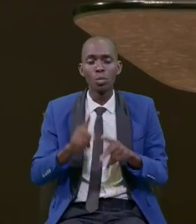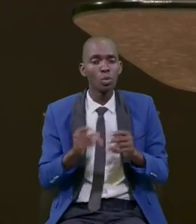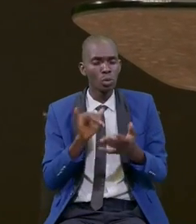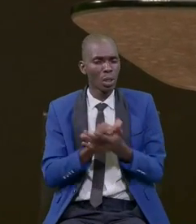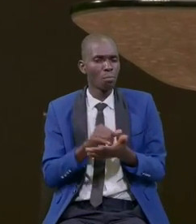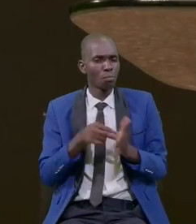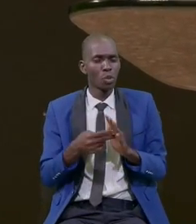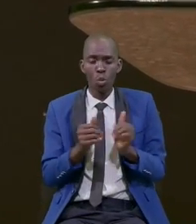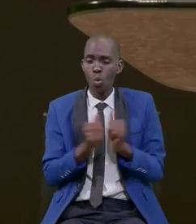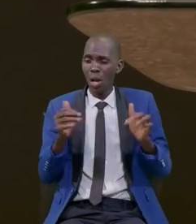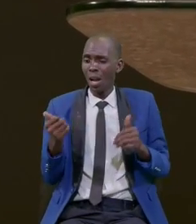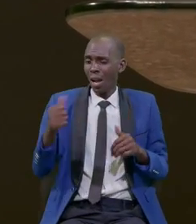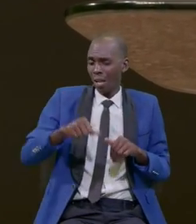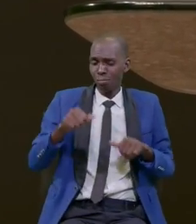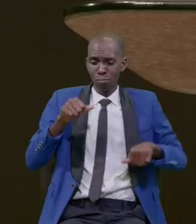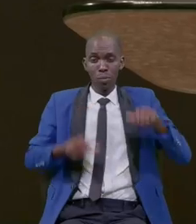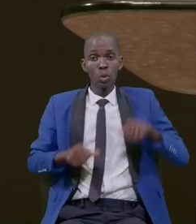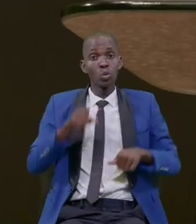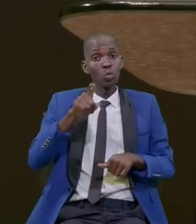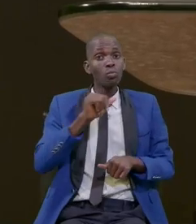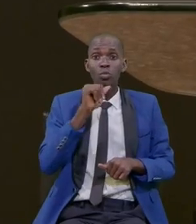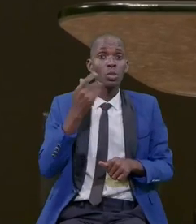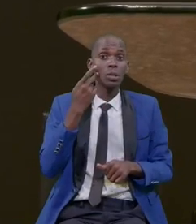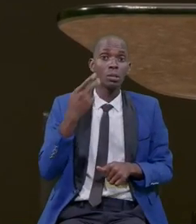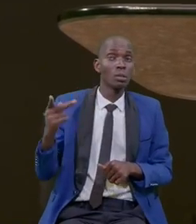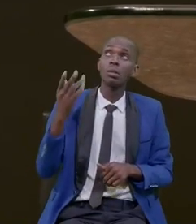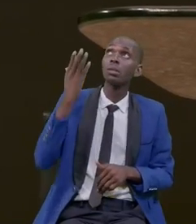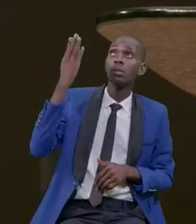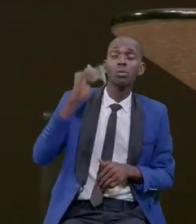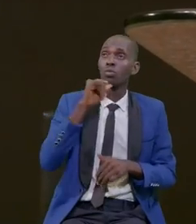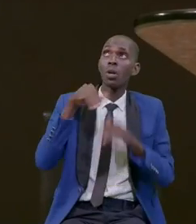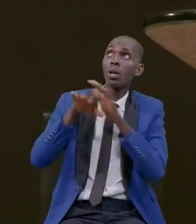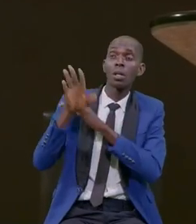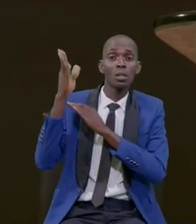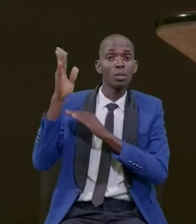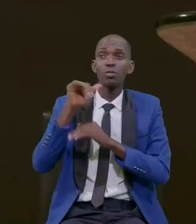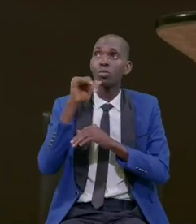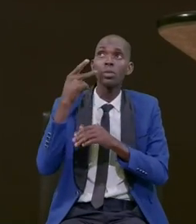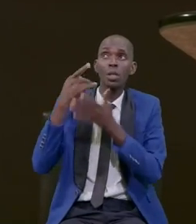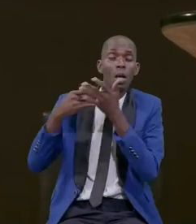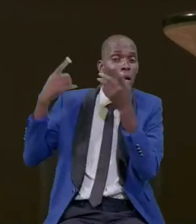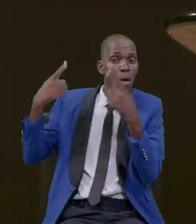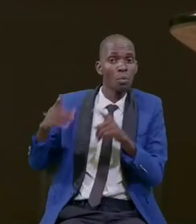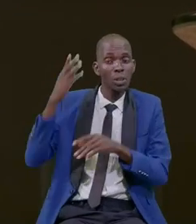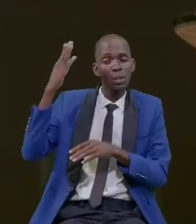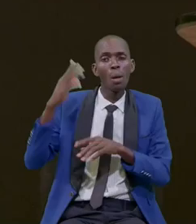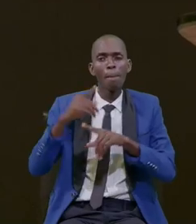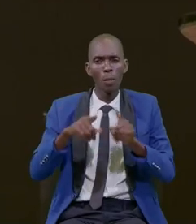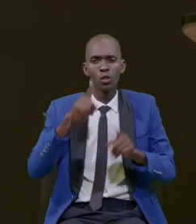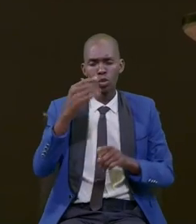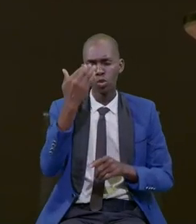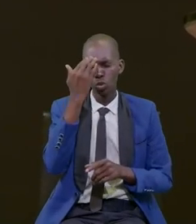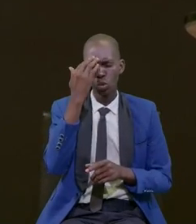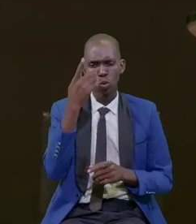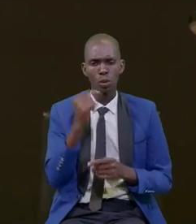humains. Il n'y a pas de doute dans votre cœur, quoi que vous ne soyez pas là, mais vous avez la réalité. Parce que vous